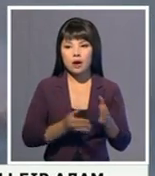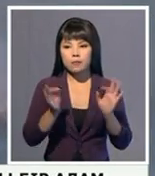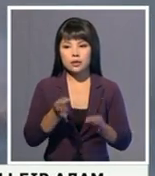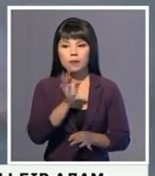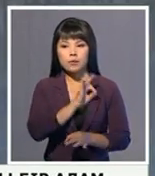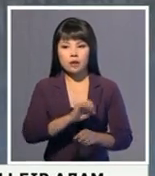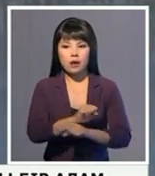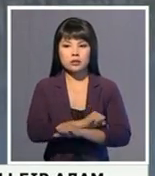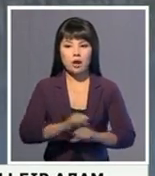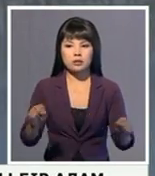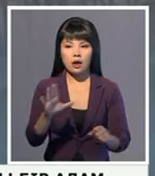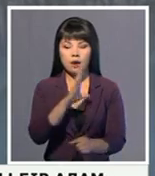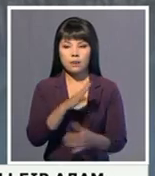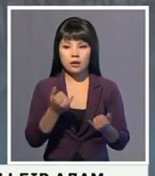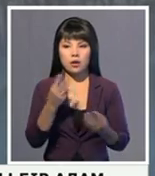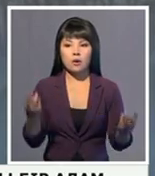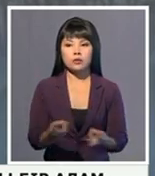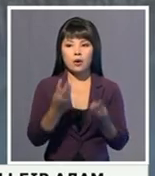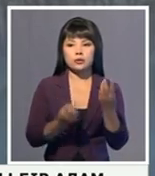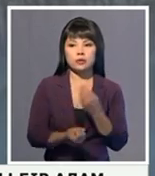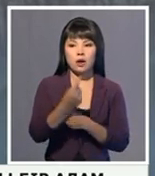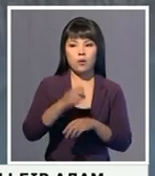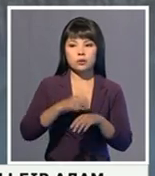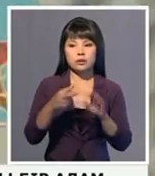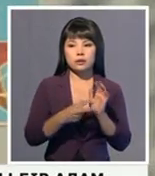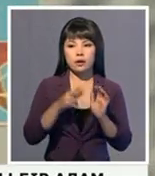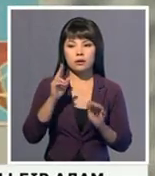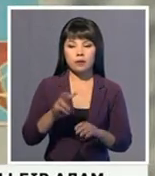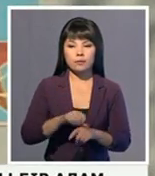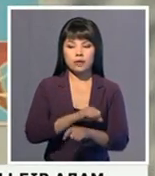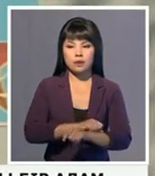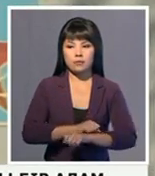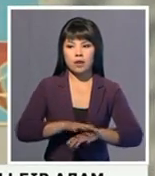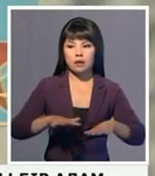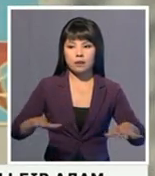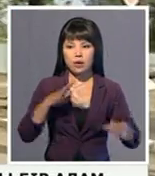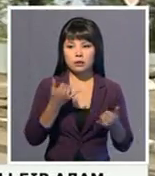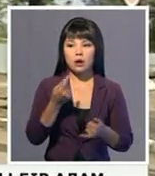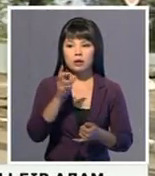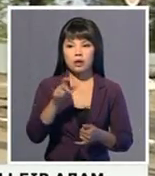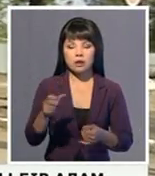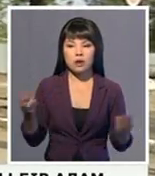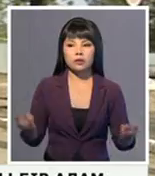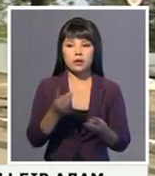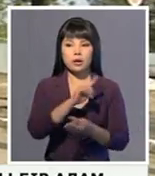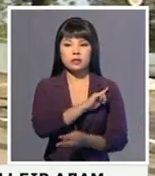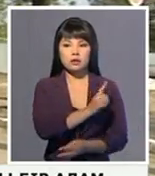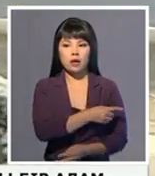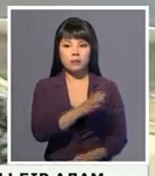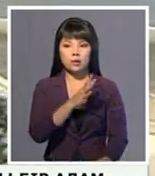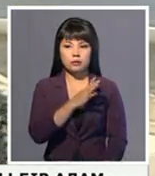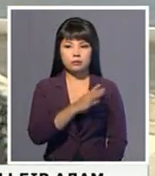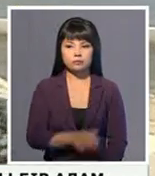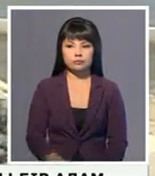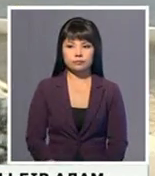оқ дәрі жарылған. Кенеттен жалындаған өрт 18 шаршы метр аумақты шарпыған. Бірнеше адам қатты күйіп қалды. Кеше